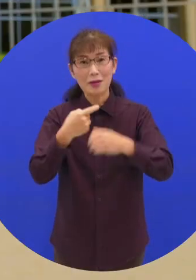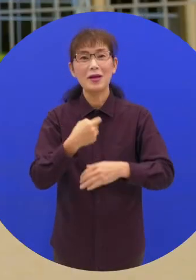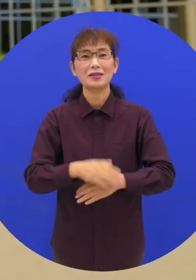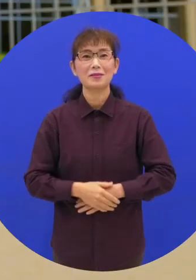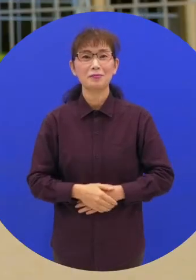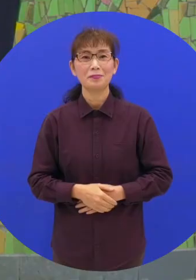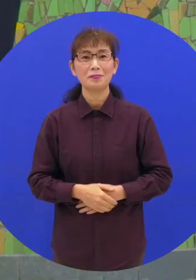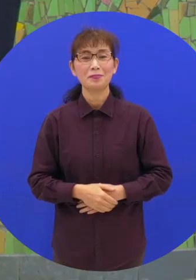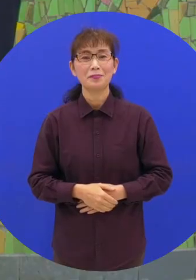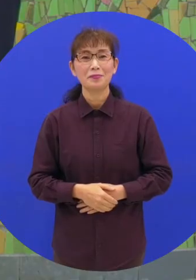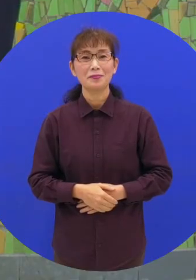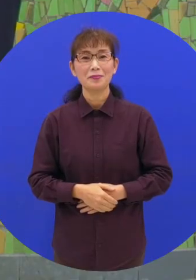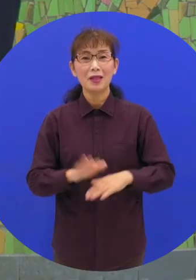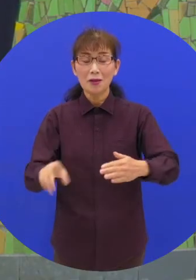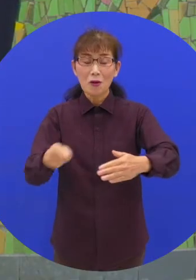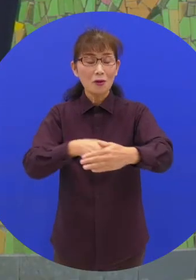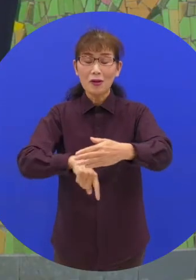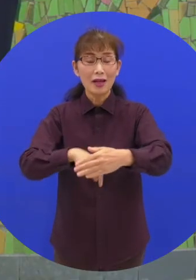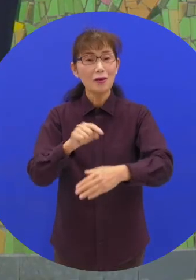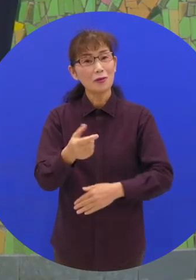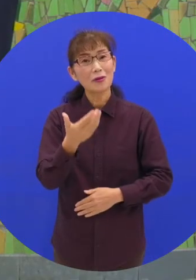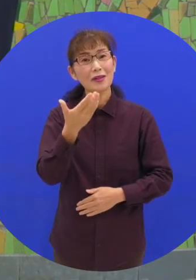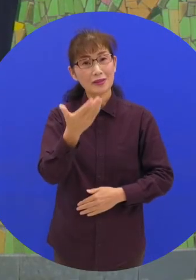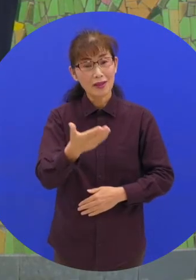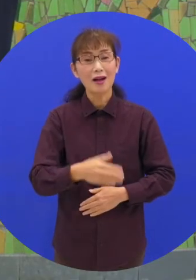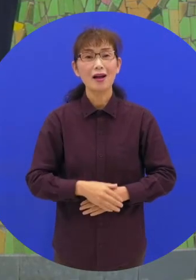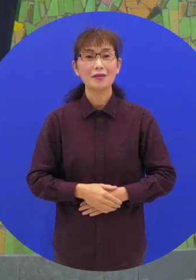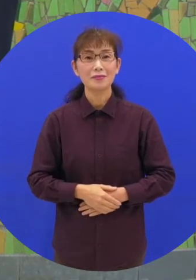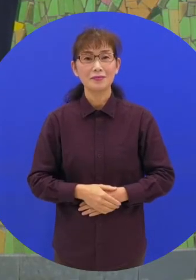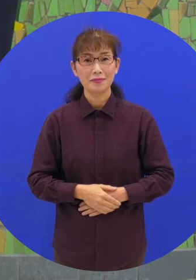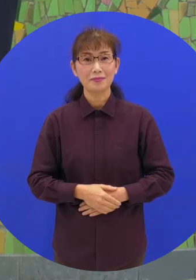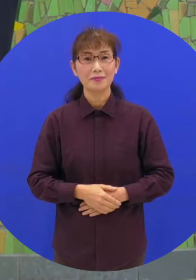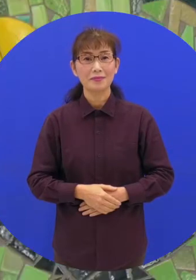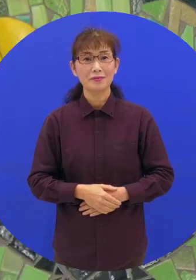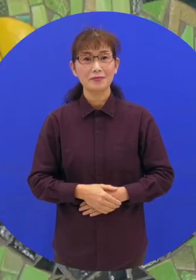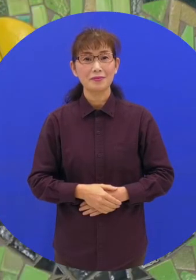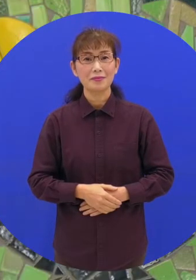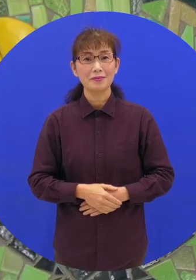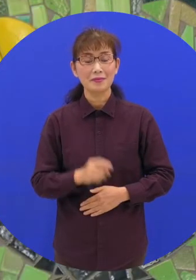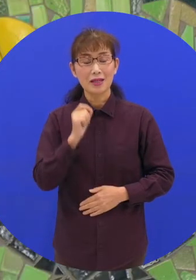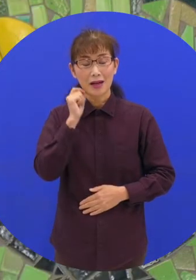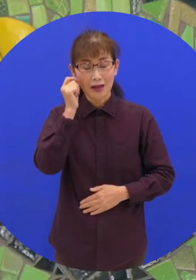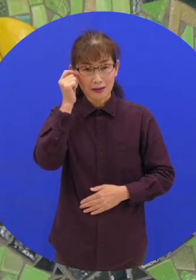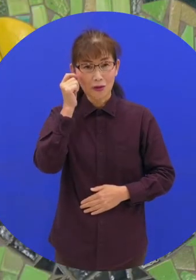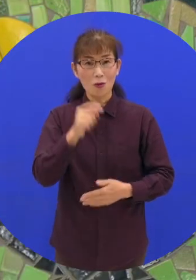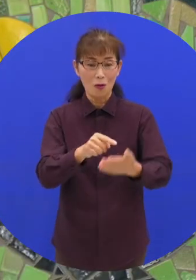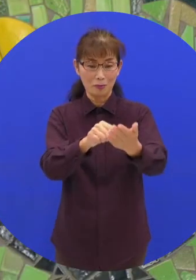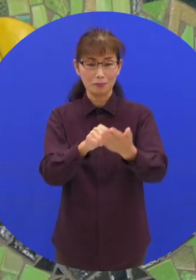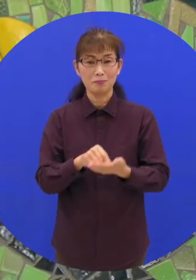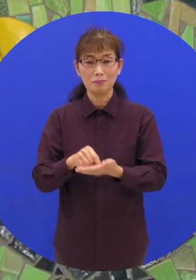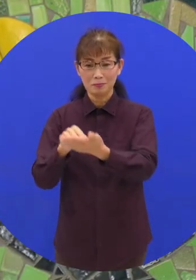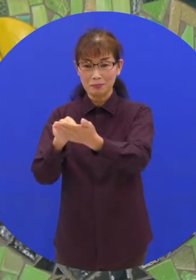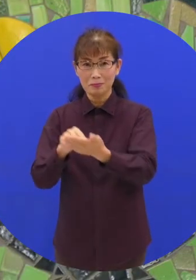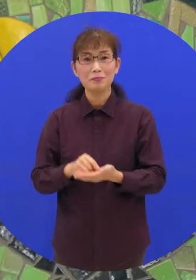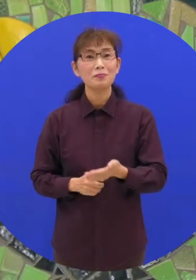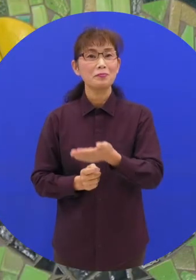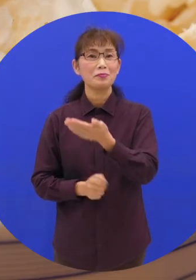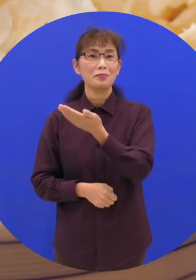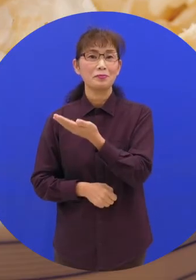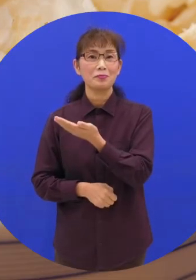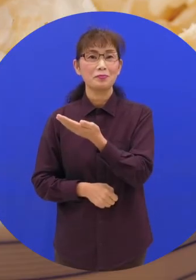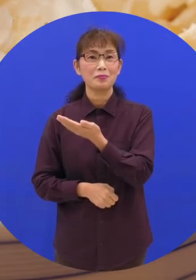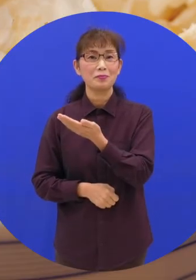。 今回のキラッと佐世保はいかがでしたか？ 番組の感想を送っていただいた方の中